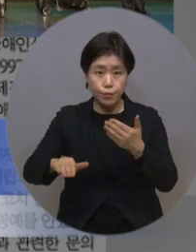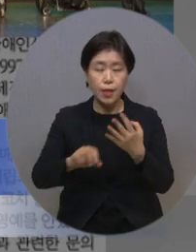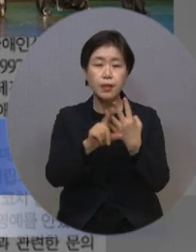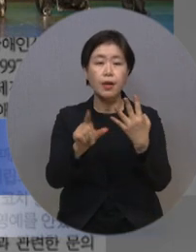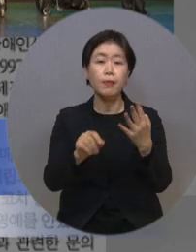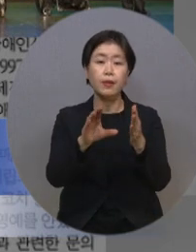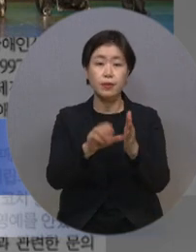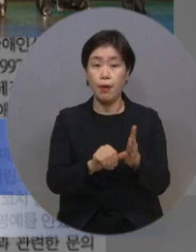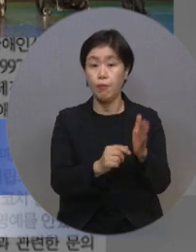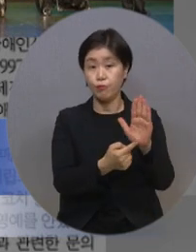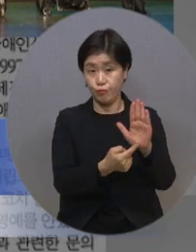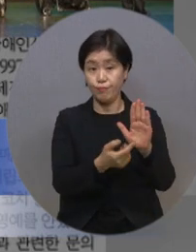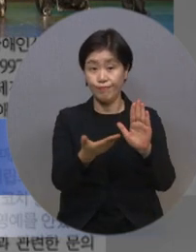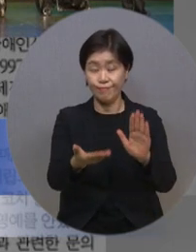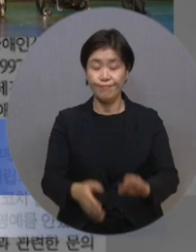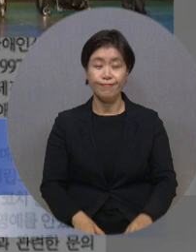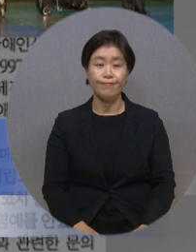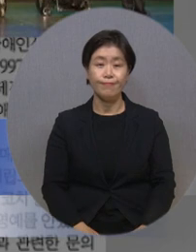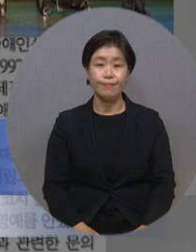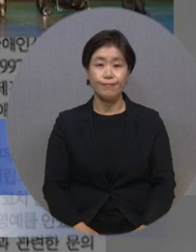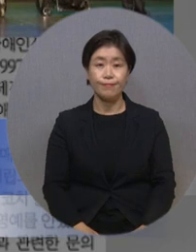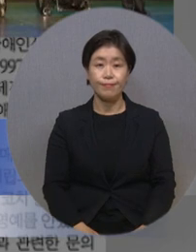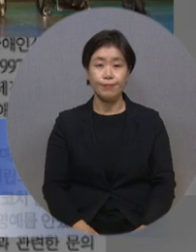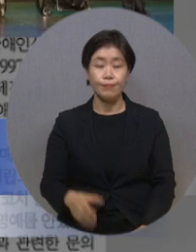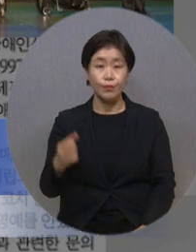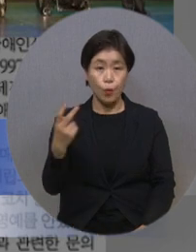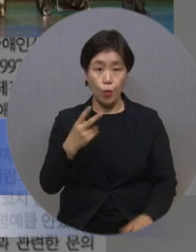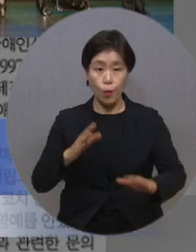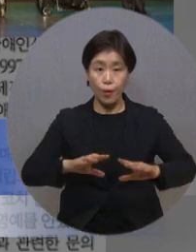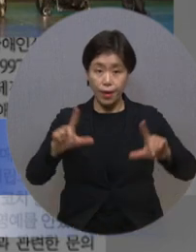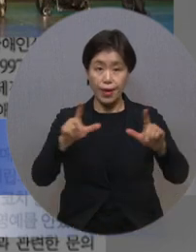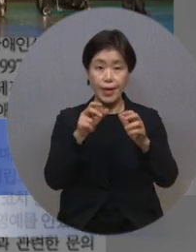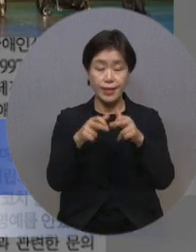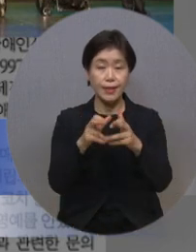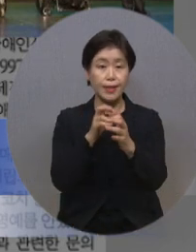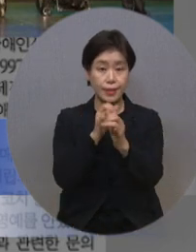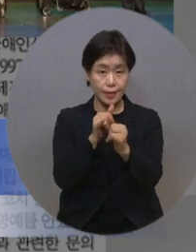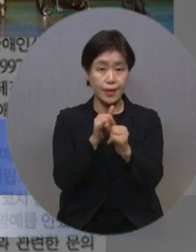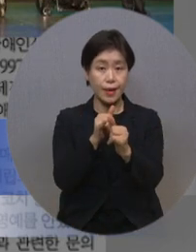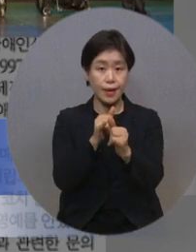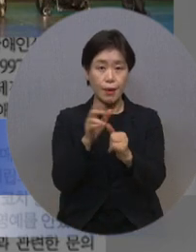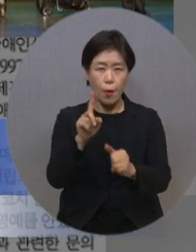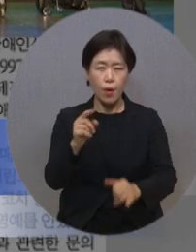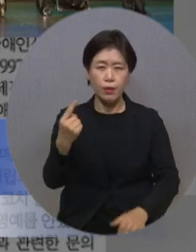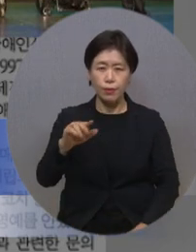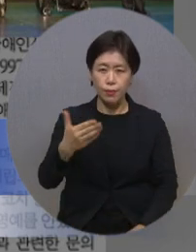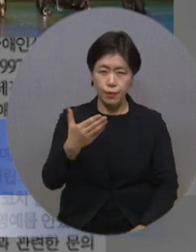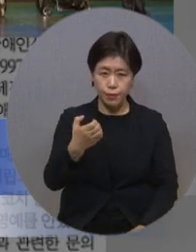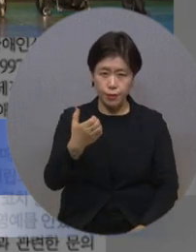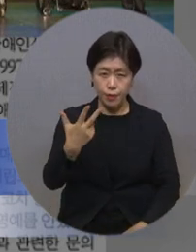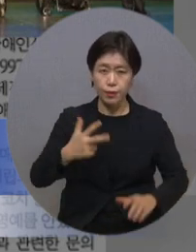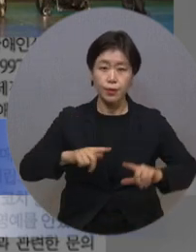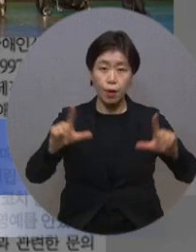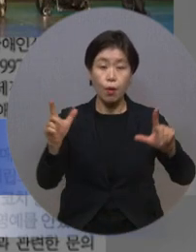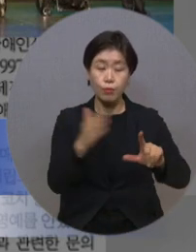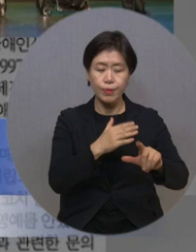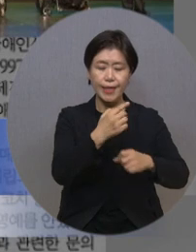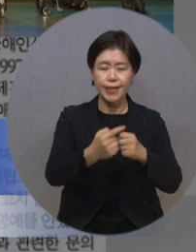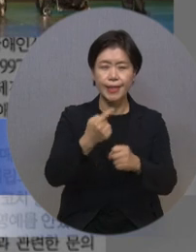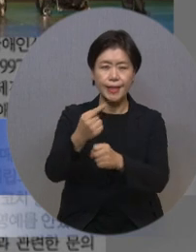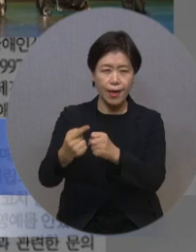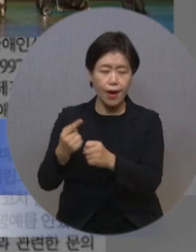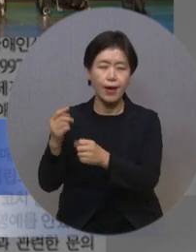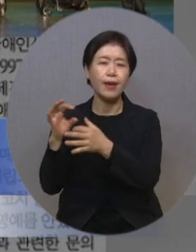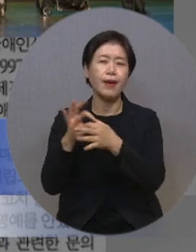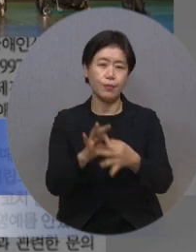수상자를 발표할 예정입니다 한편 올해의 장애인상은 지난 1997년부터 매년 개최돼